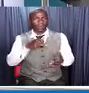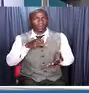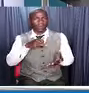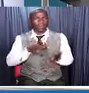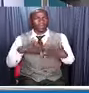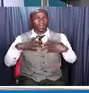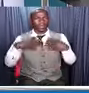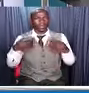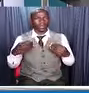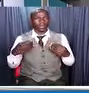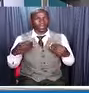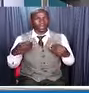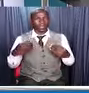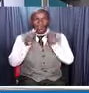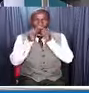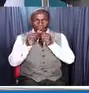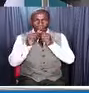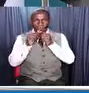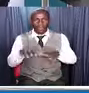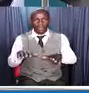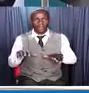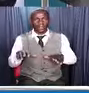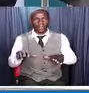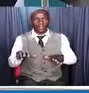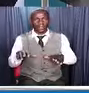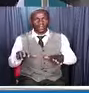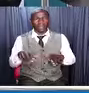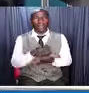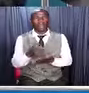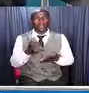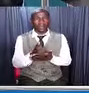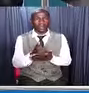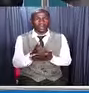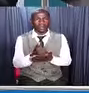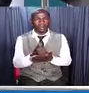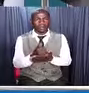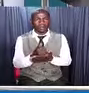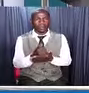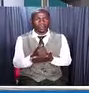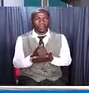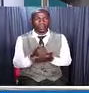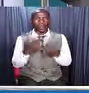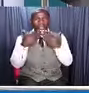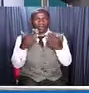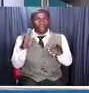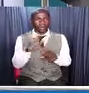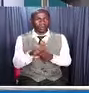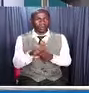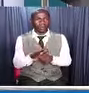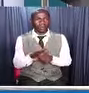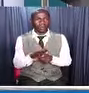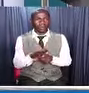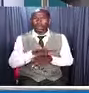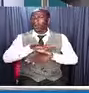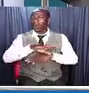benefit. Tupone. We get healed. Tubarikiwe. We are blessed. Bwana Yesu asifiwe sana. Amen. Kwa hivyo nashukuru sana. Therefore I thank